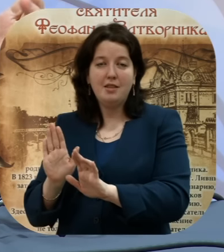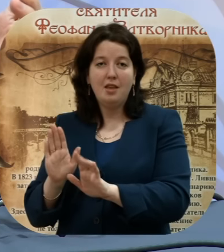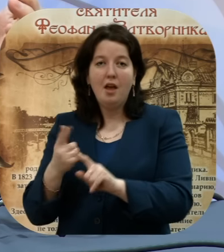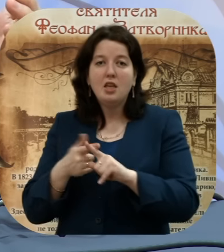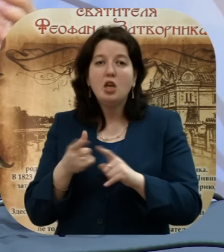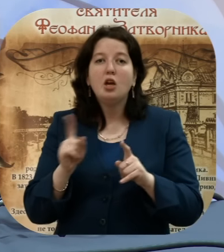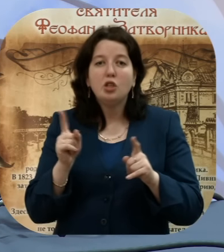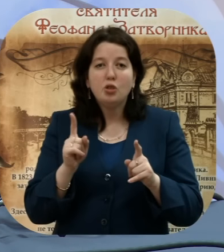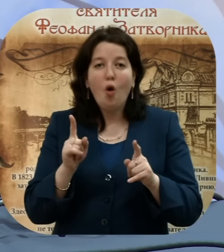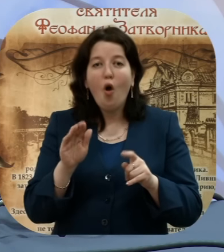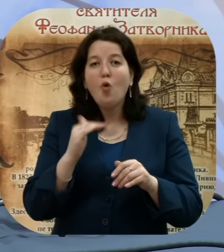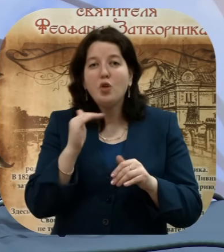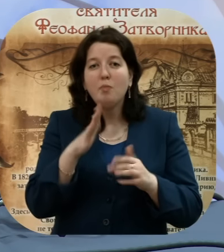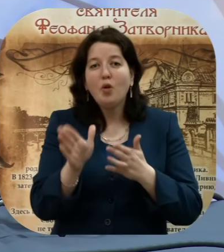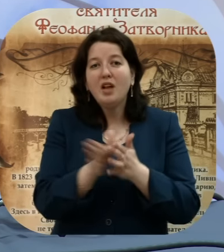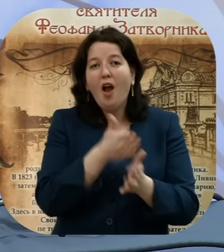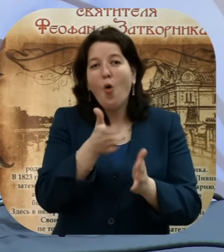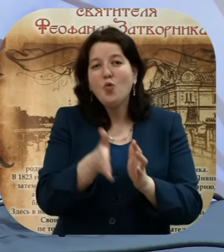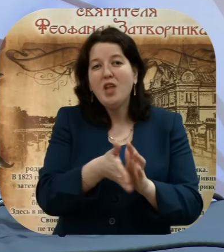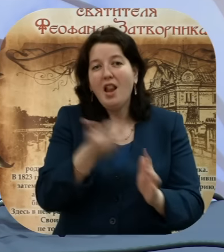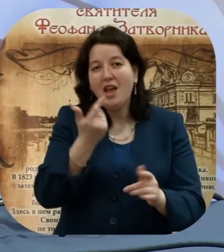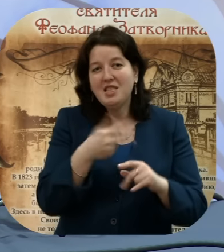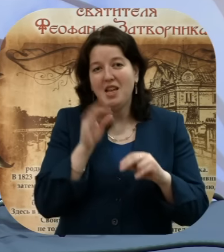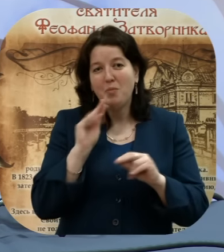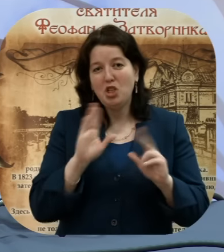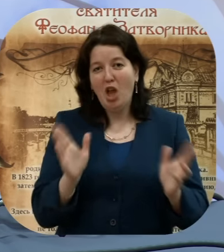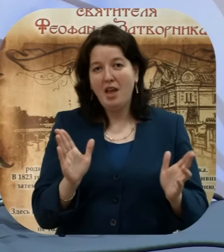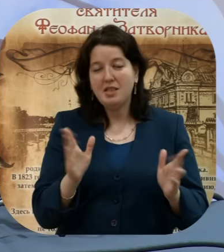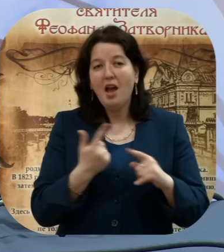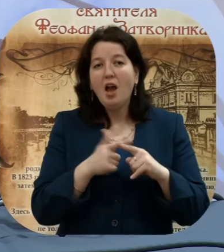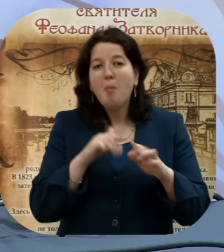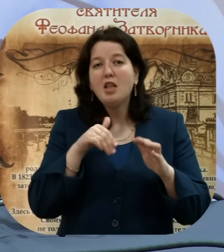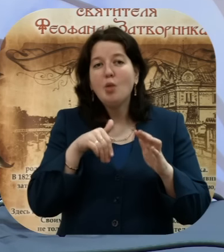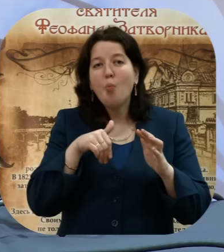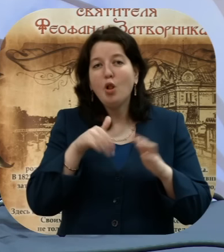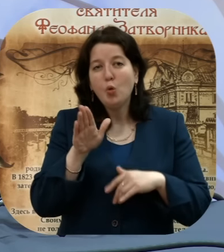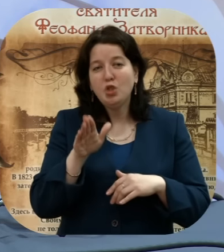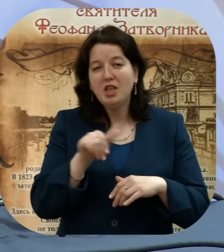Поэтому наилучший вариант был бы, конечно, таков,